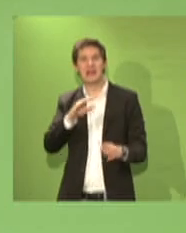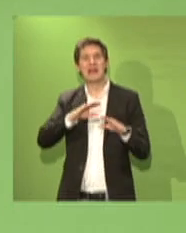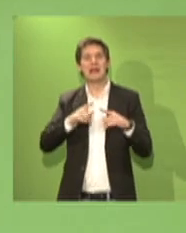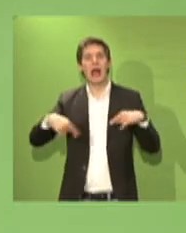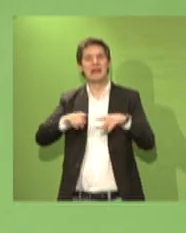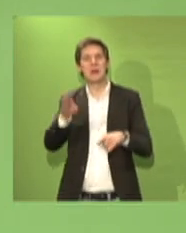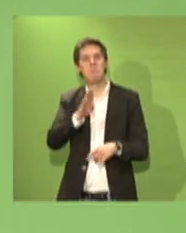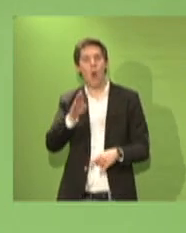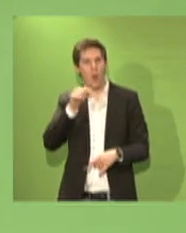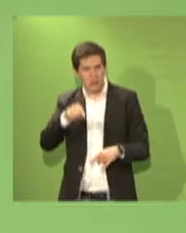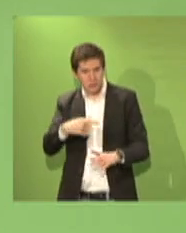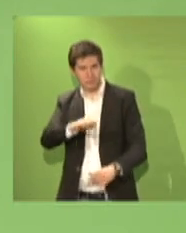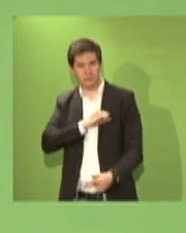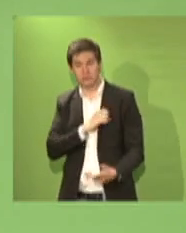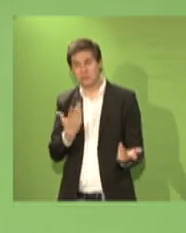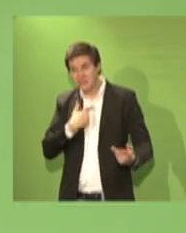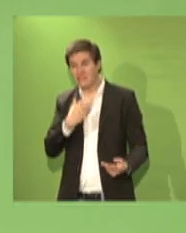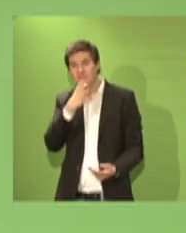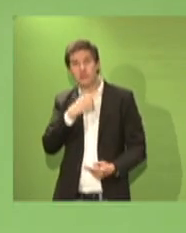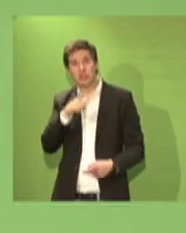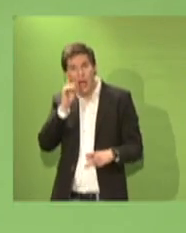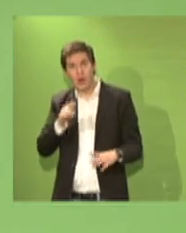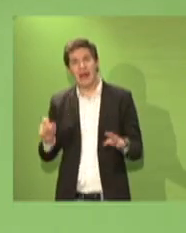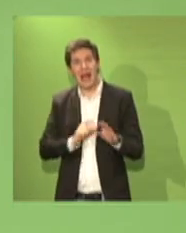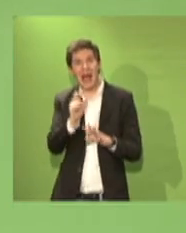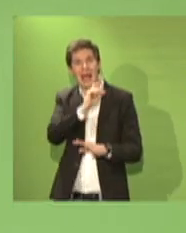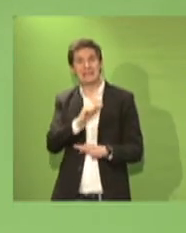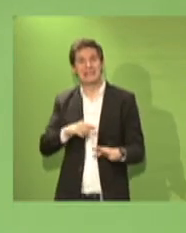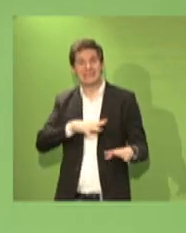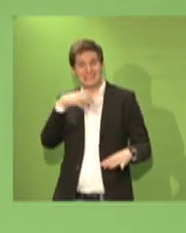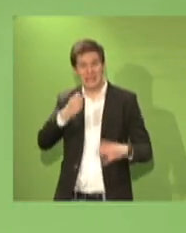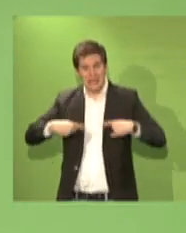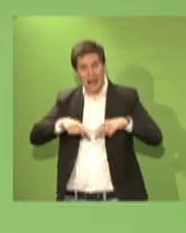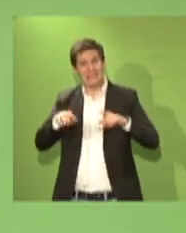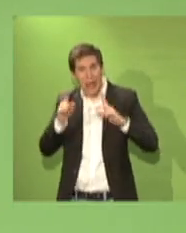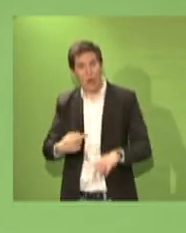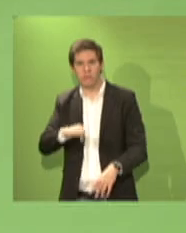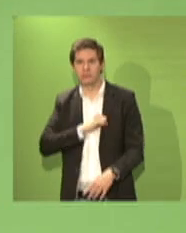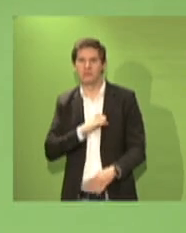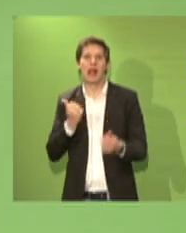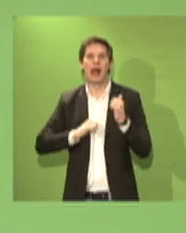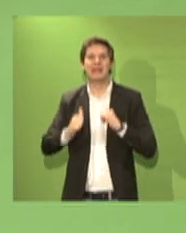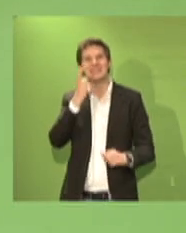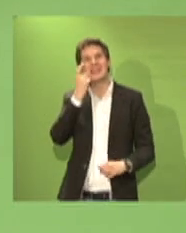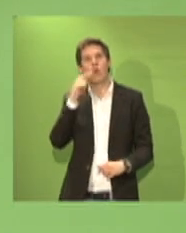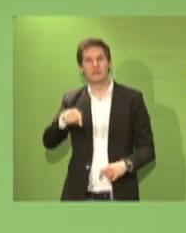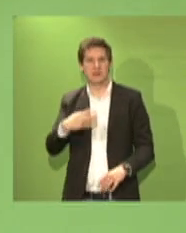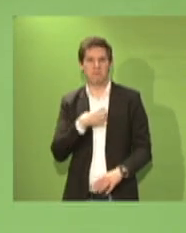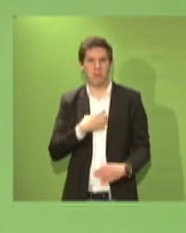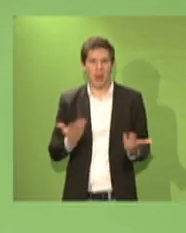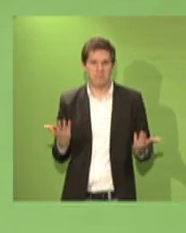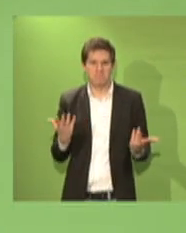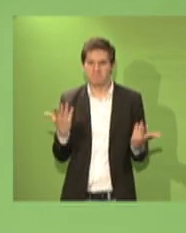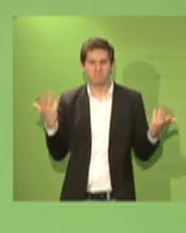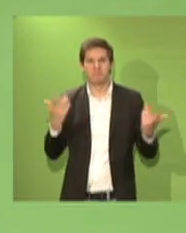der entsprechende Radschnellweg. Wir hätten uns gewünscht, wenn es auch im Rhein-Sieg-Kreis noch der 3. gewesen wäre. Da gab es Probleme in St. Augustin mit dem Rad. Das Projekt ist